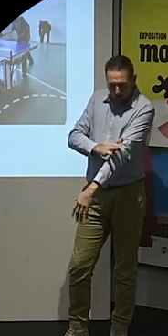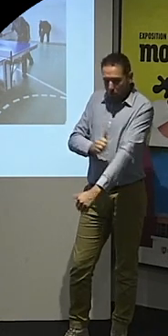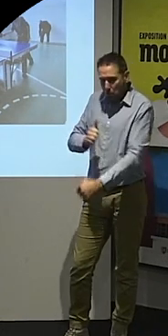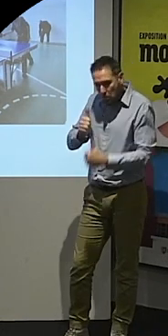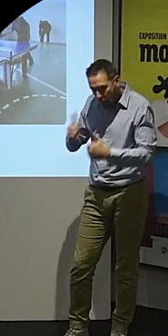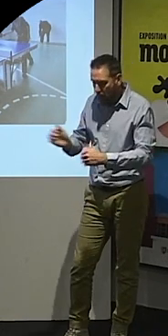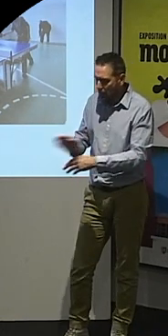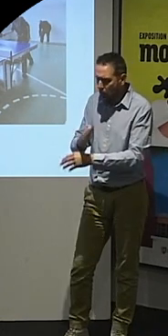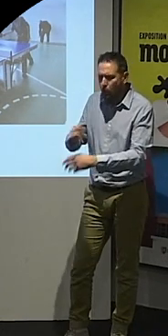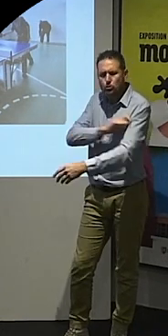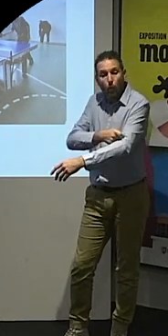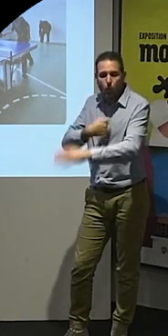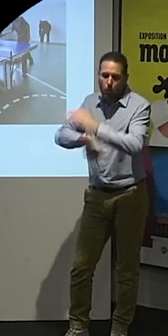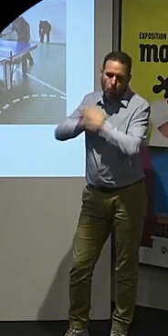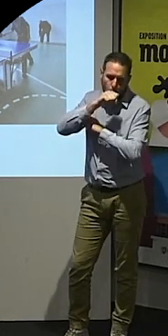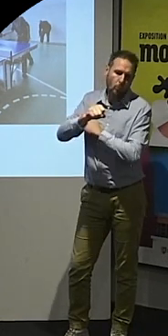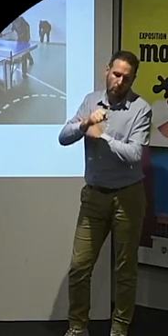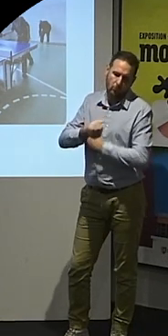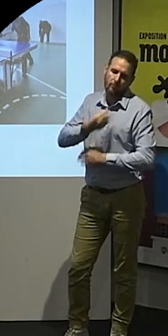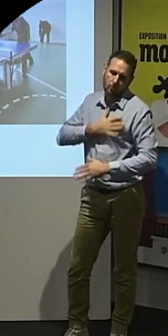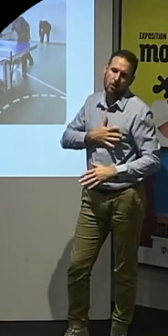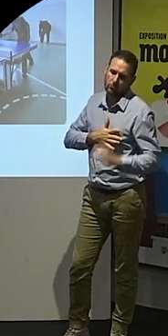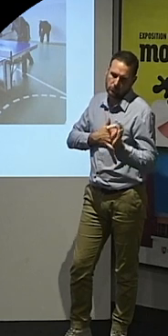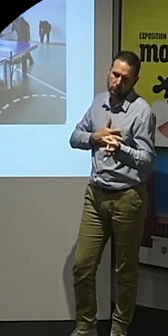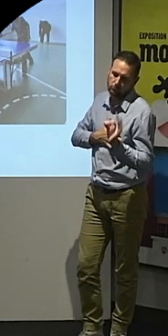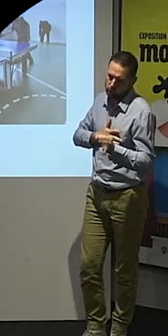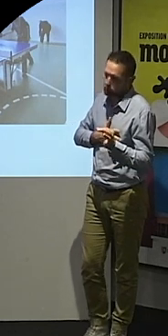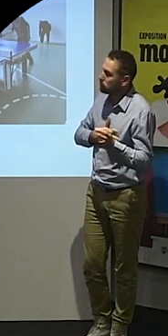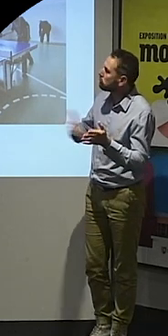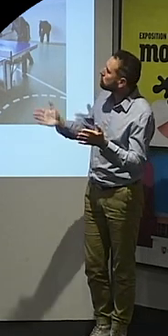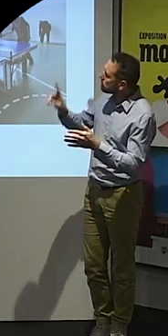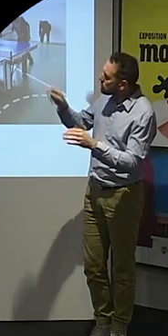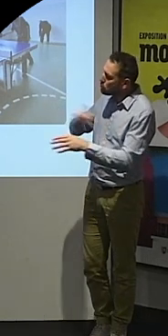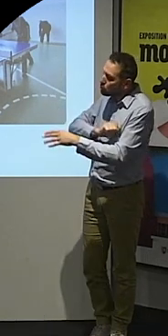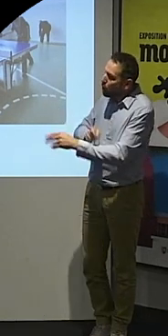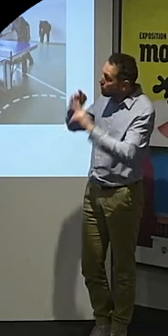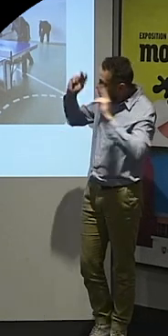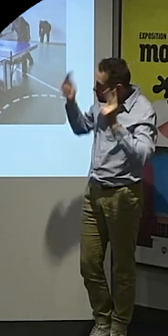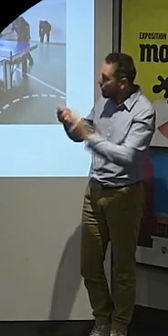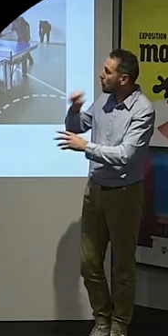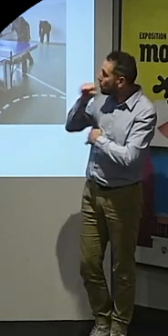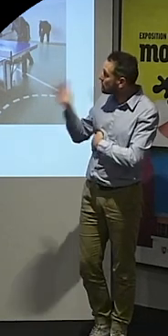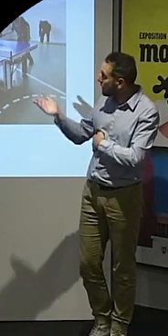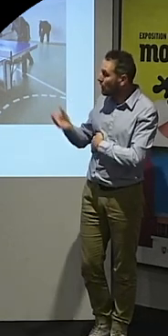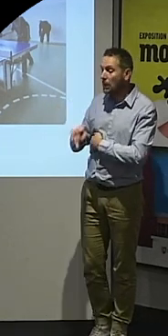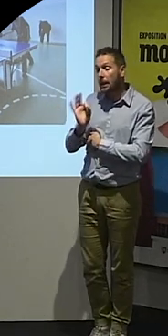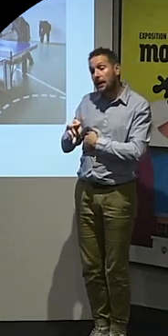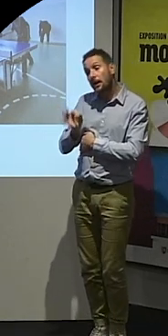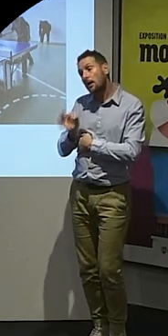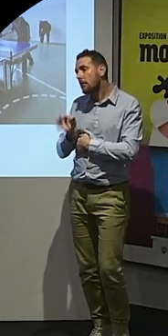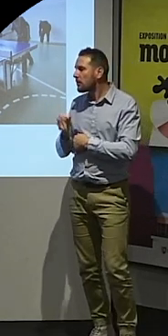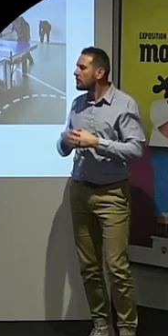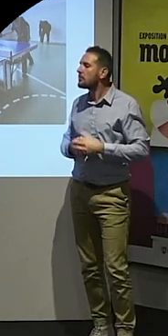très bien. Moi j'aime bien le sport. C'est sympa. Le sport. En général, oui, tu aimes toutes sortes de sports. Le sport, c'est